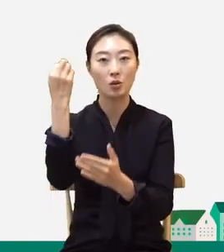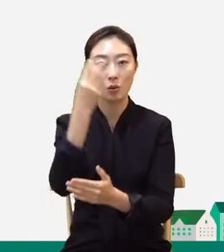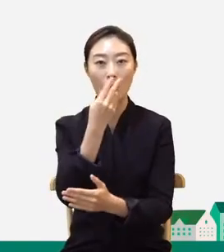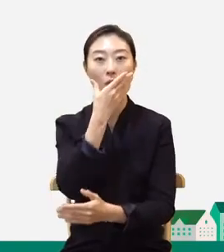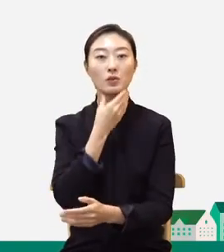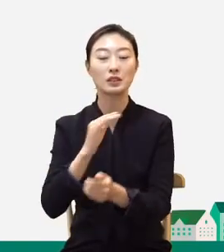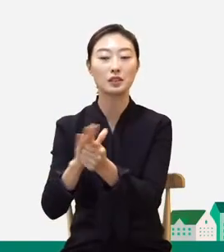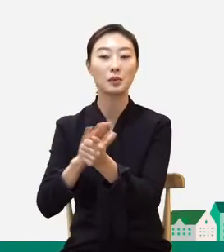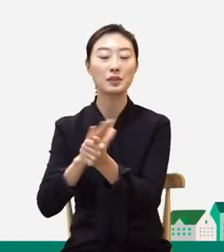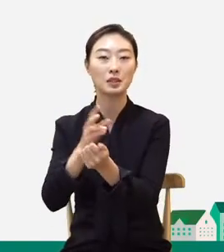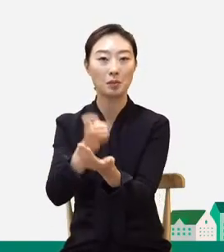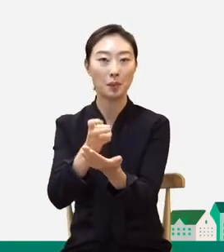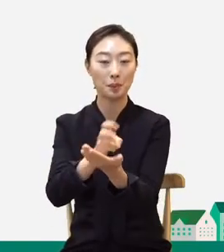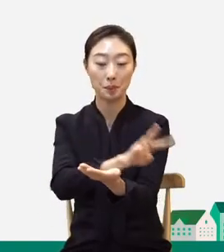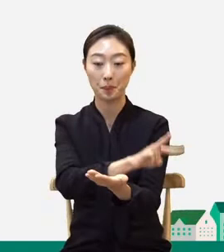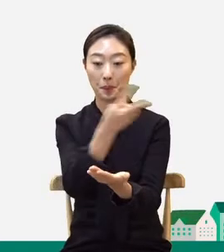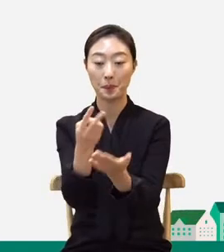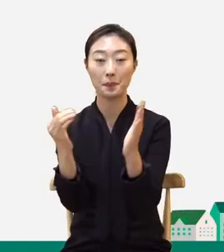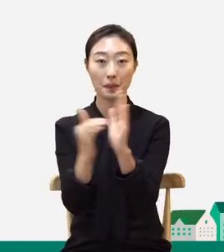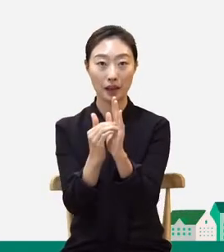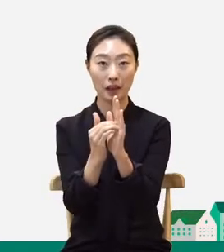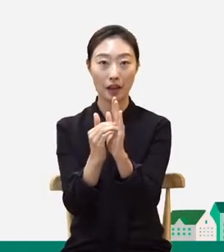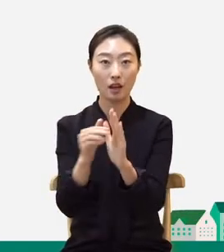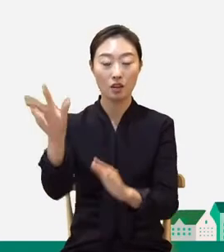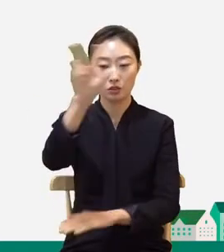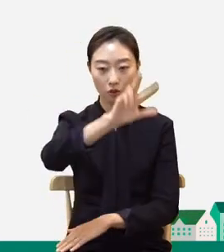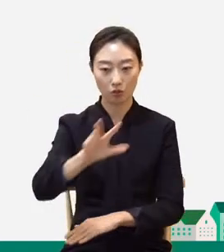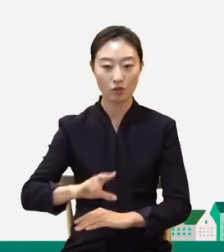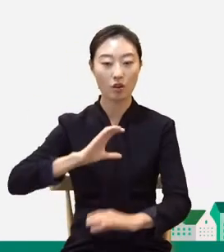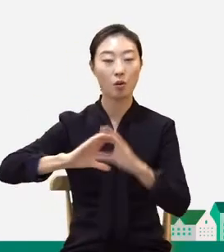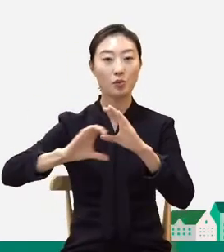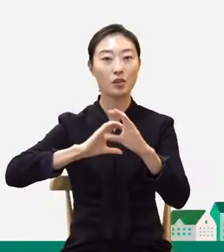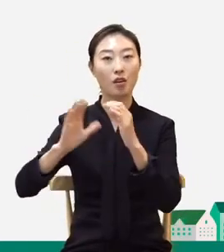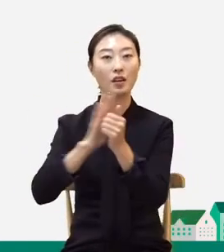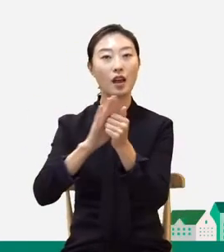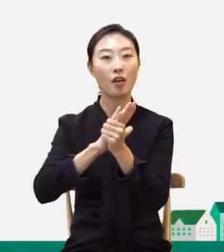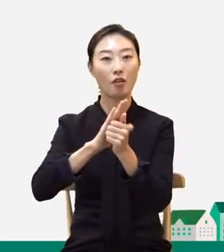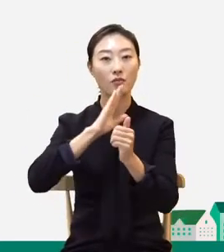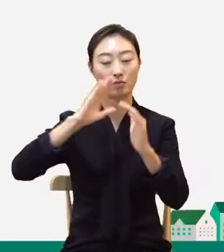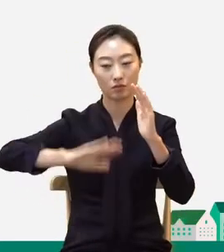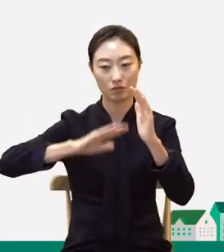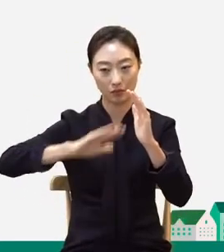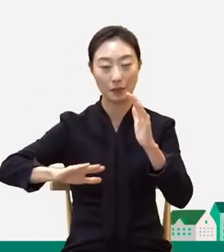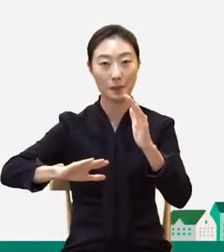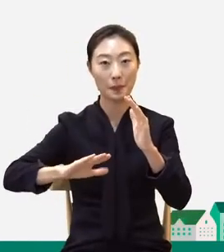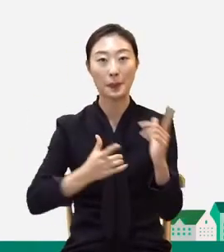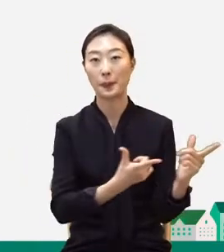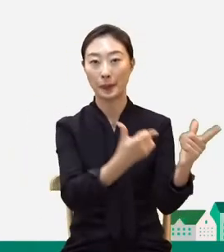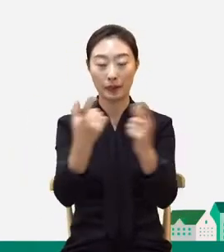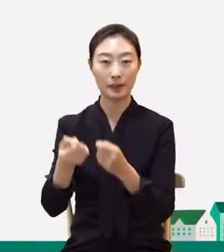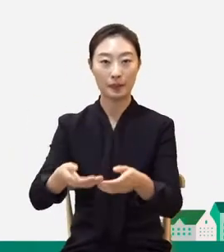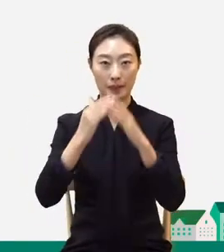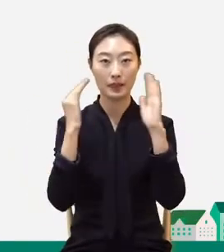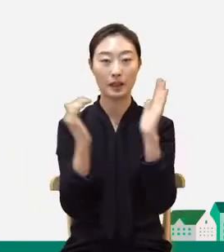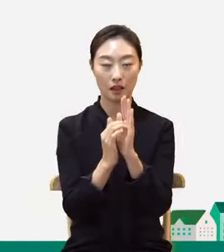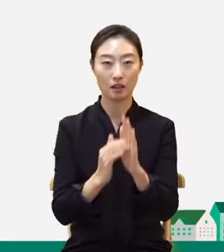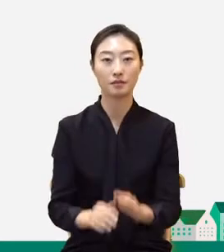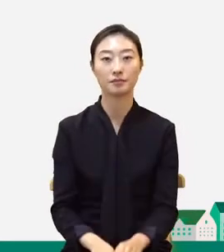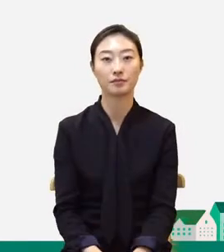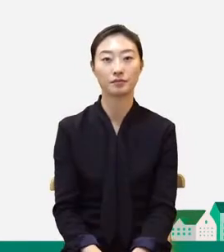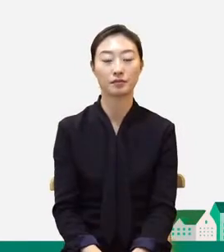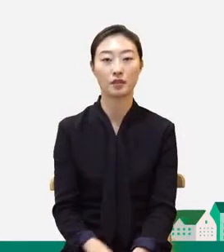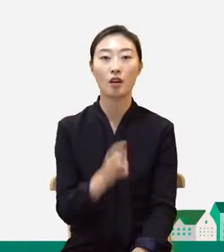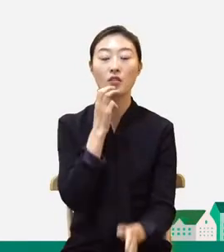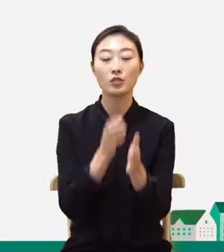지원에 관한 법률로 개정이 되고, 또 정부에서는 커뮤니티 케어를 정책적 방향성으로 제시를 하게 되었습니다. 또